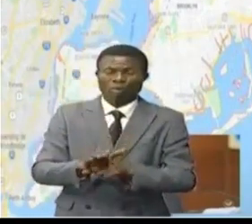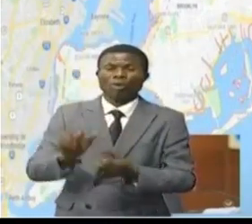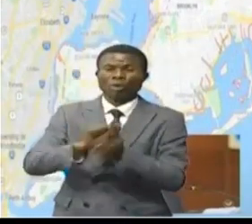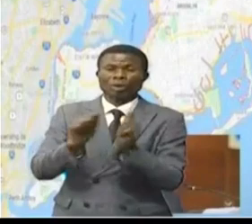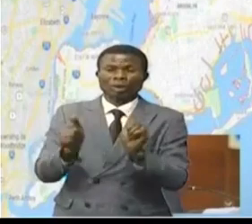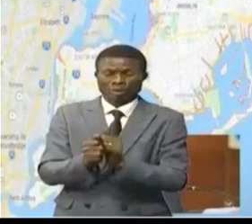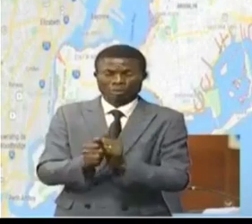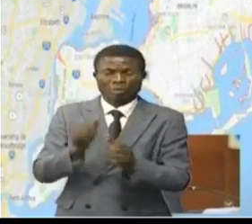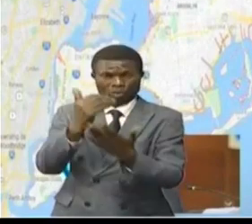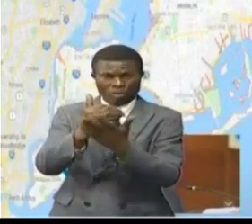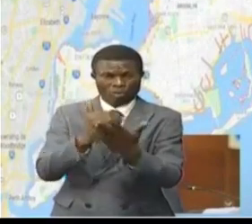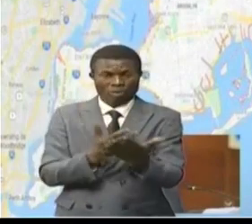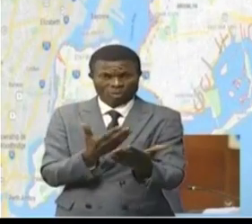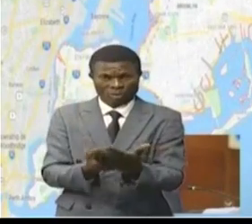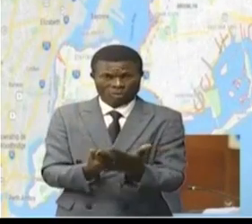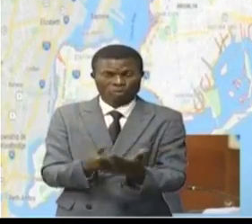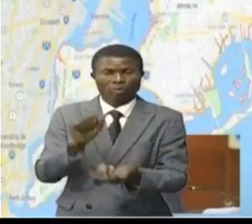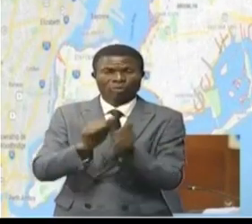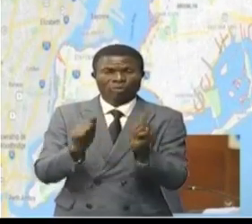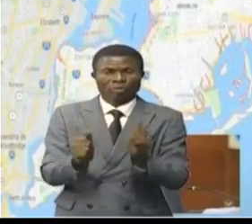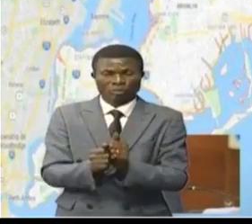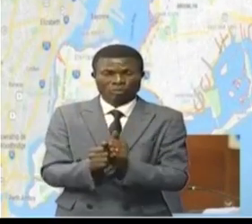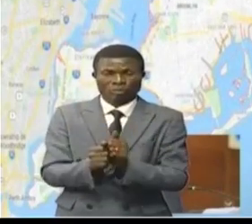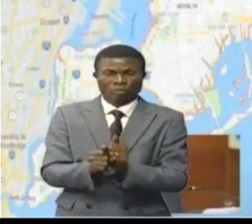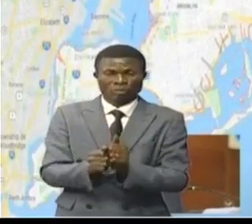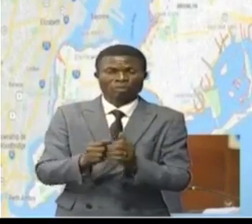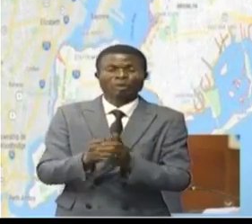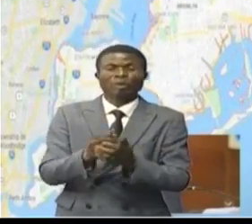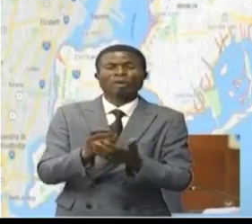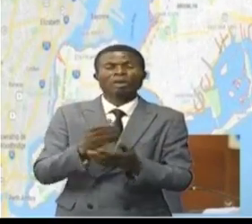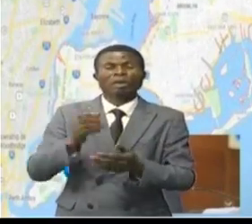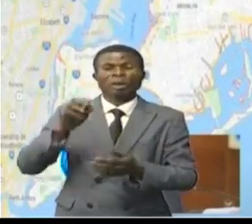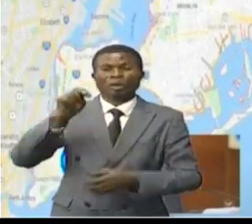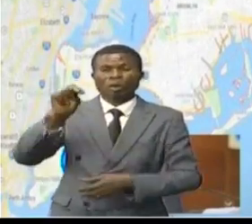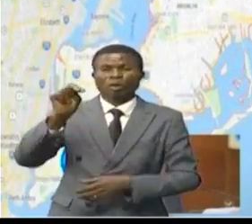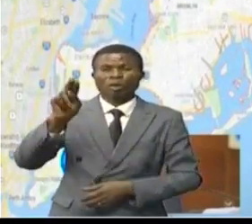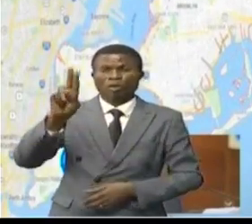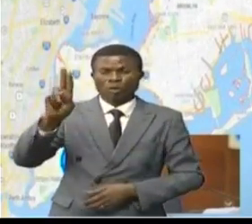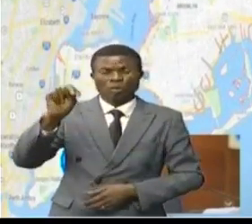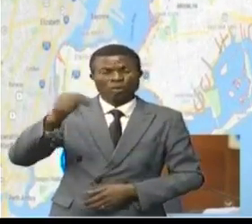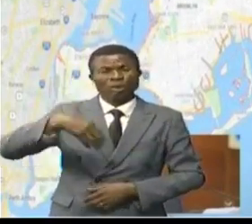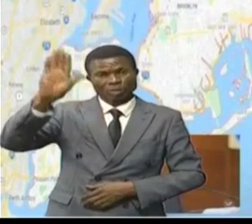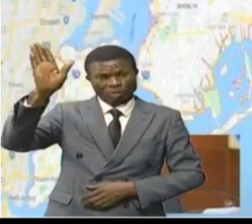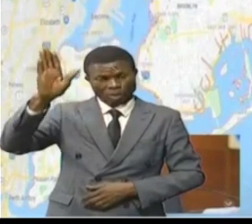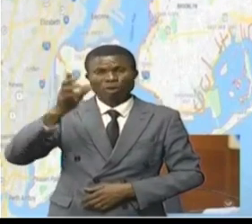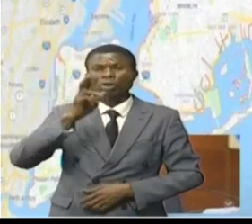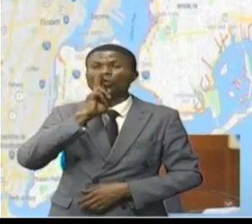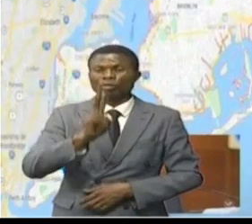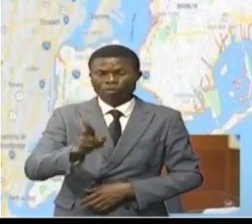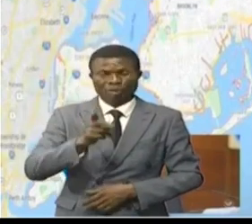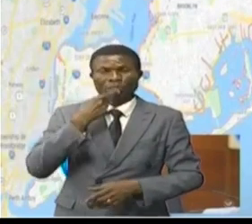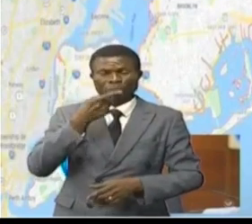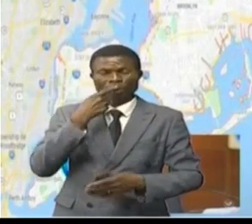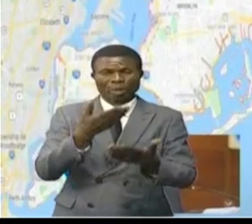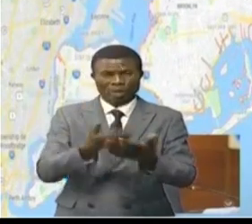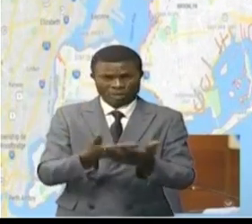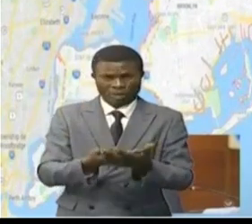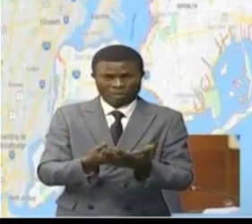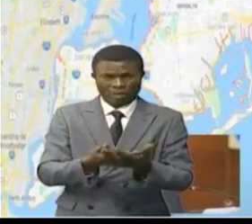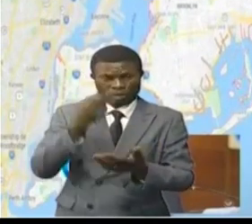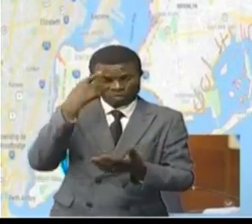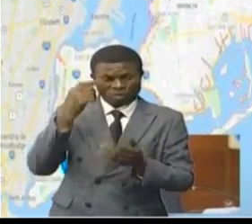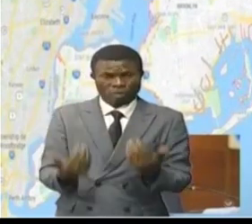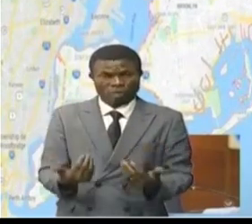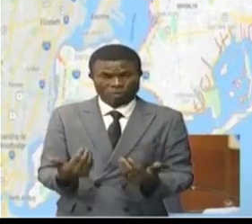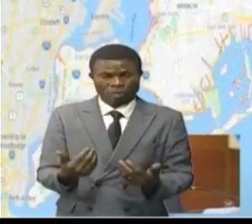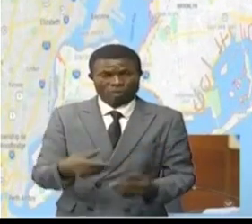Fin de citation. La question du départ définitif des casques bleus de la MONUSCO a certainement aussi été abordée. Pour l'instant,